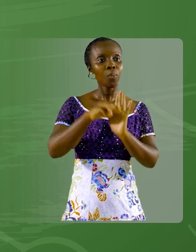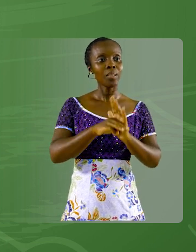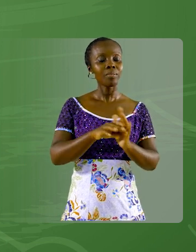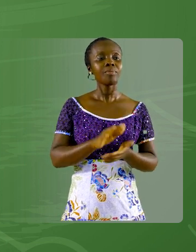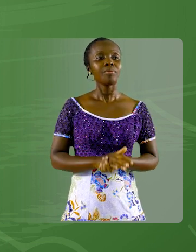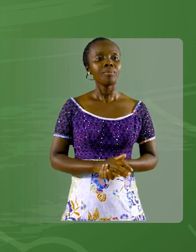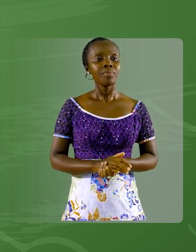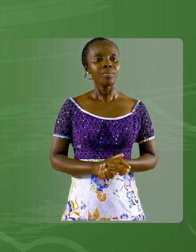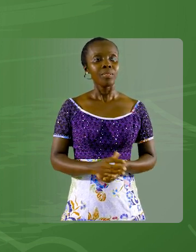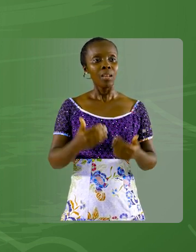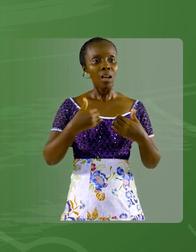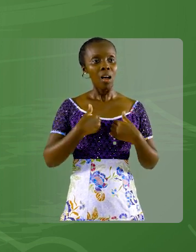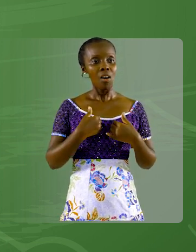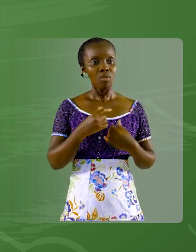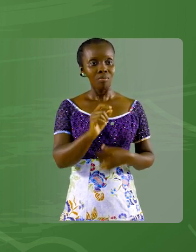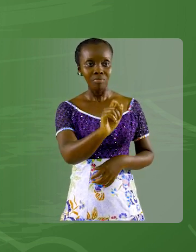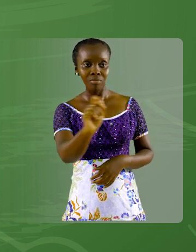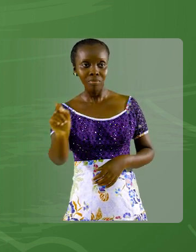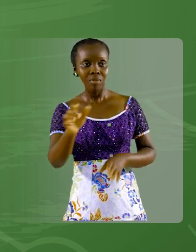Nous avons lentement.